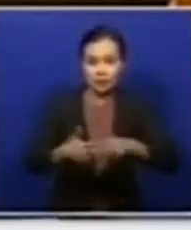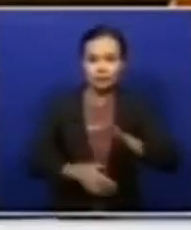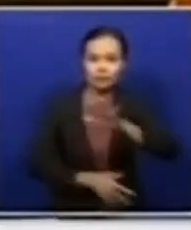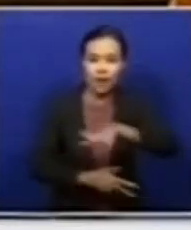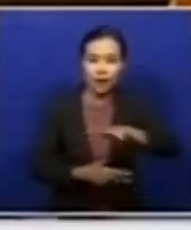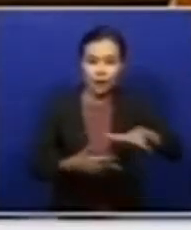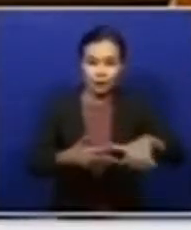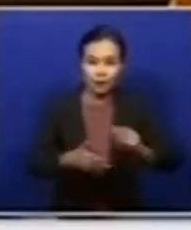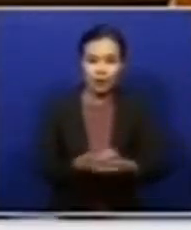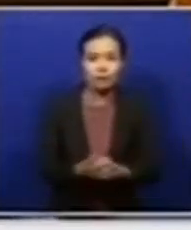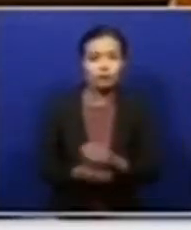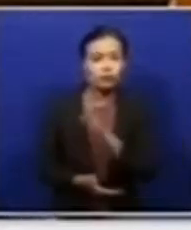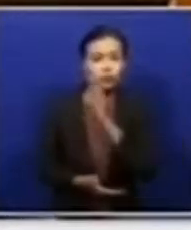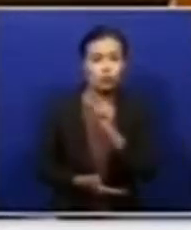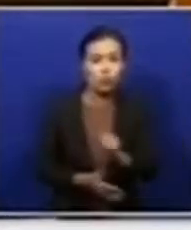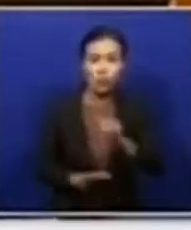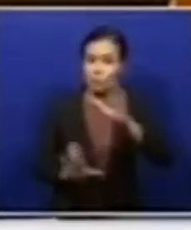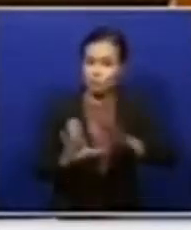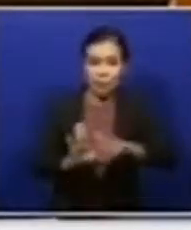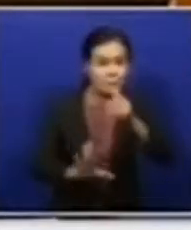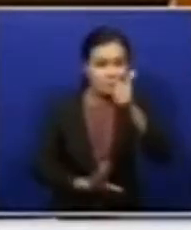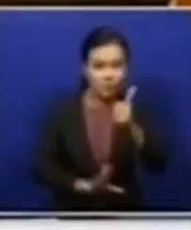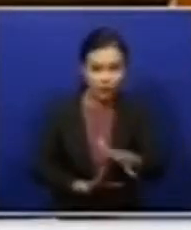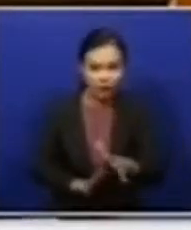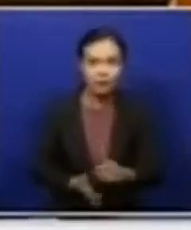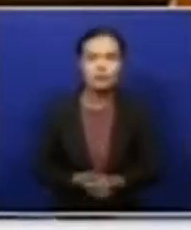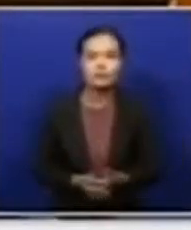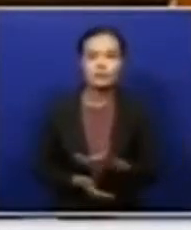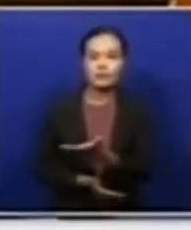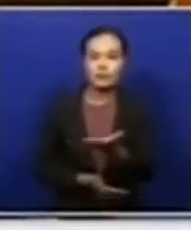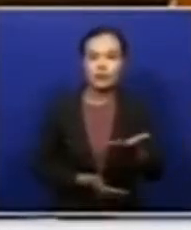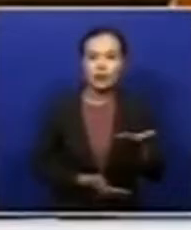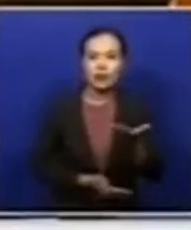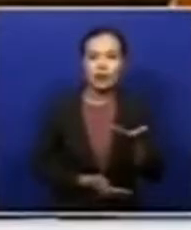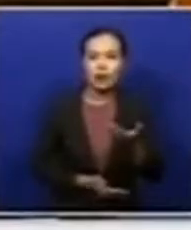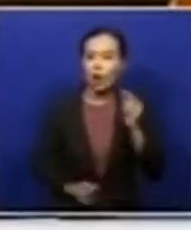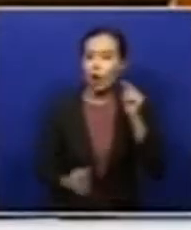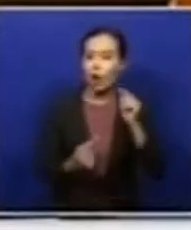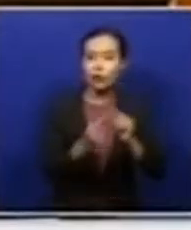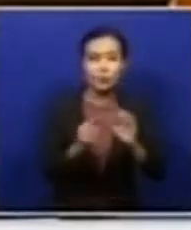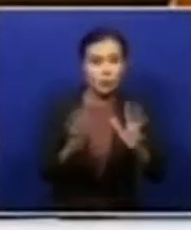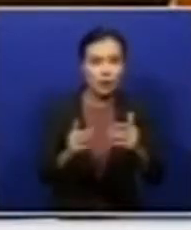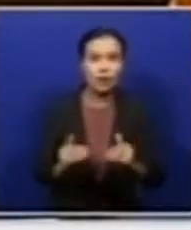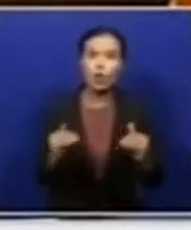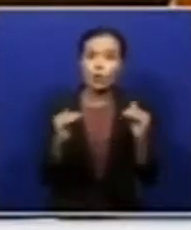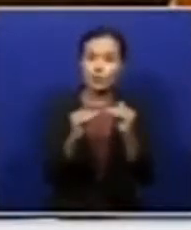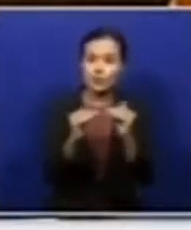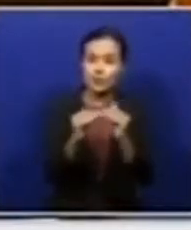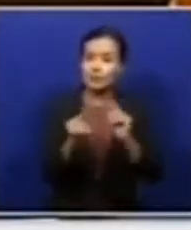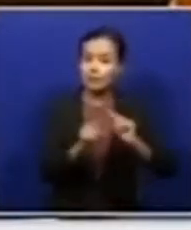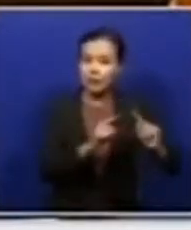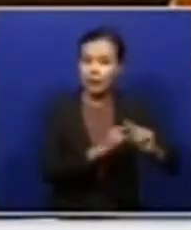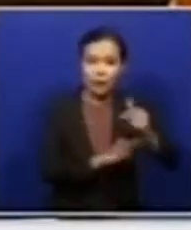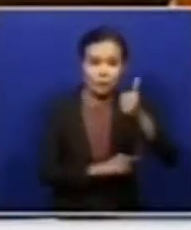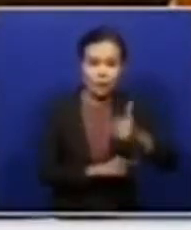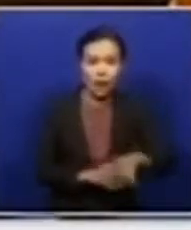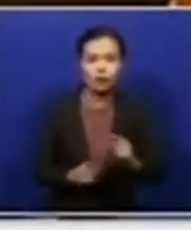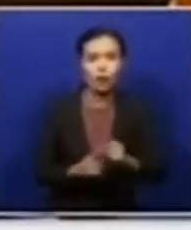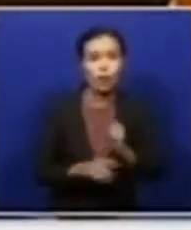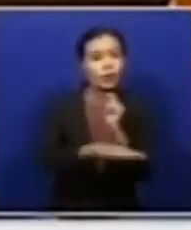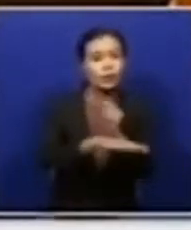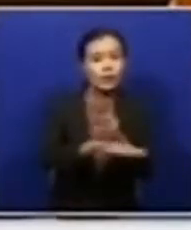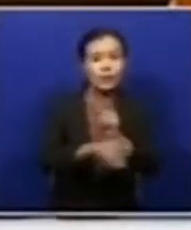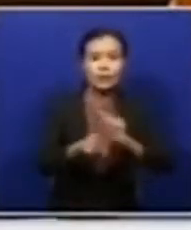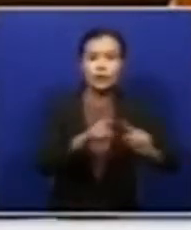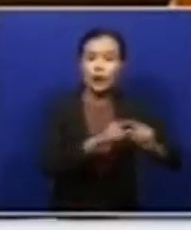ลายๆคนนะครับก็ไม่สามารถไปลงทะเบียนได้หลายๆคนก็ไม่สามารถเข้าถึงสิทธิในการเข้าสู่อินเทอร์เน็ตต่